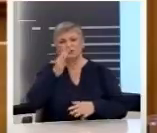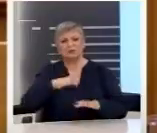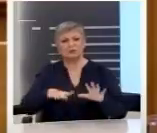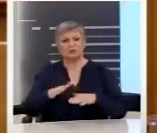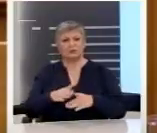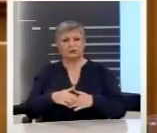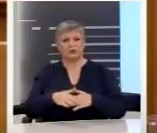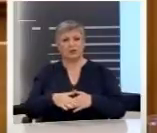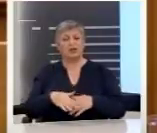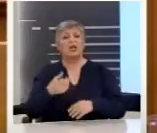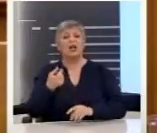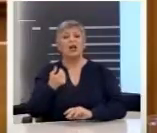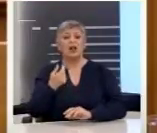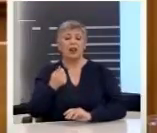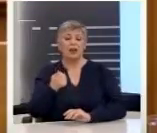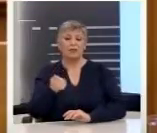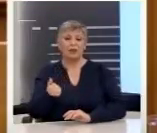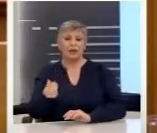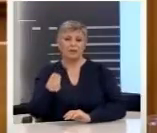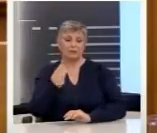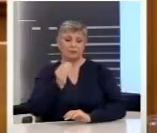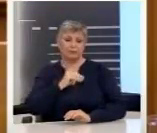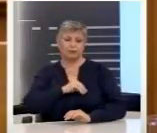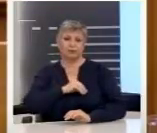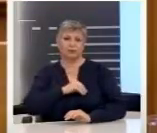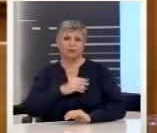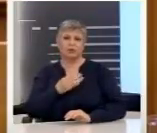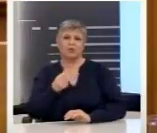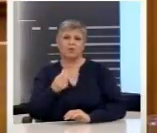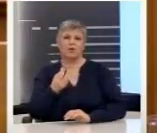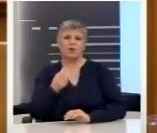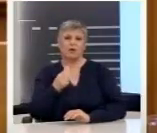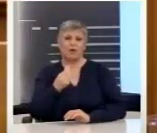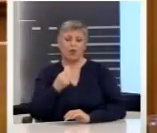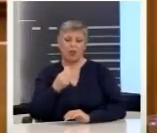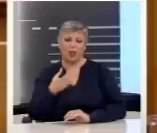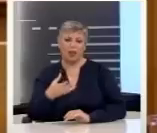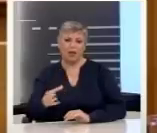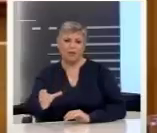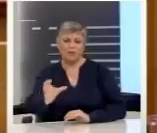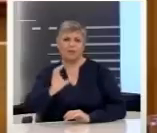Και τα λεφτά είναι πολλά. Είναι πάρα πολλά τα λεφτά.